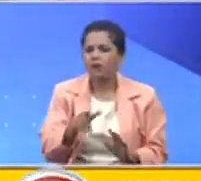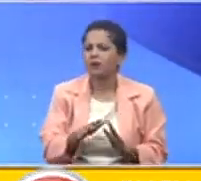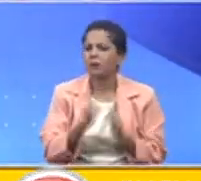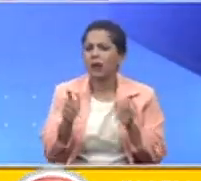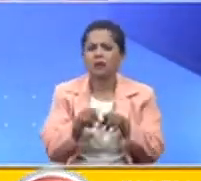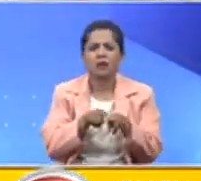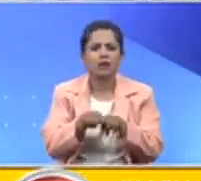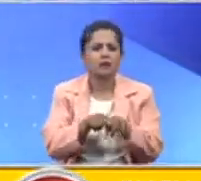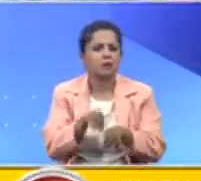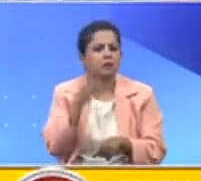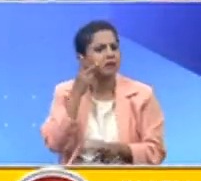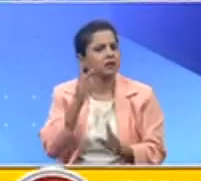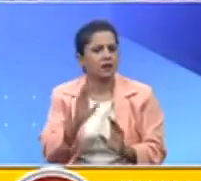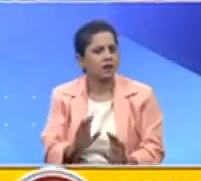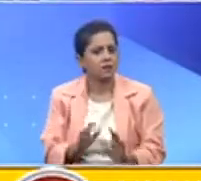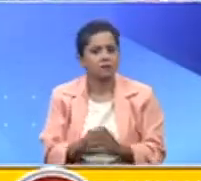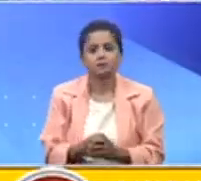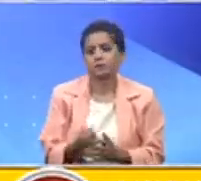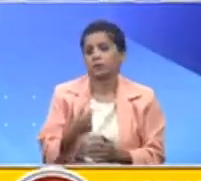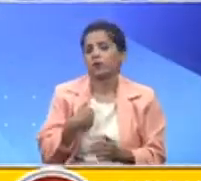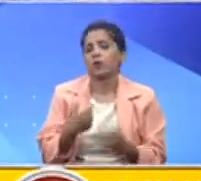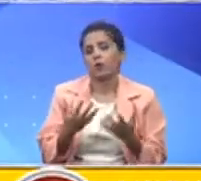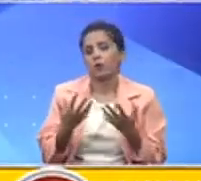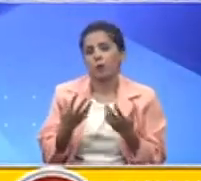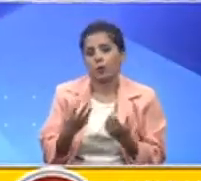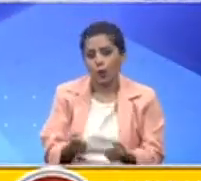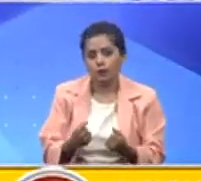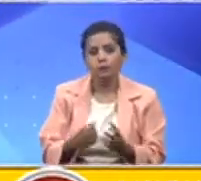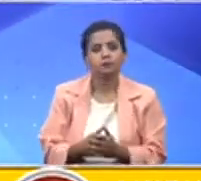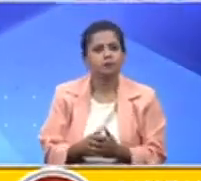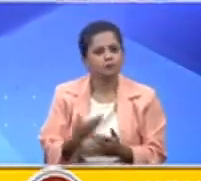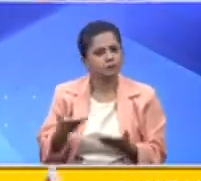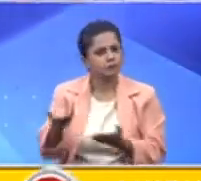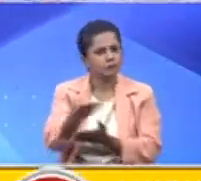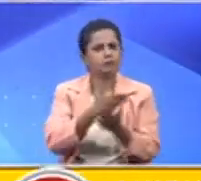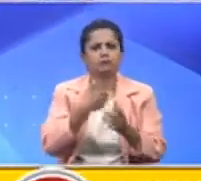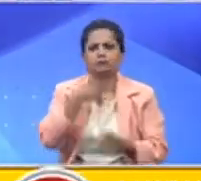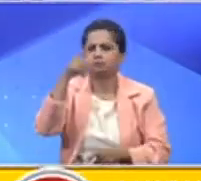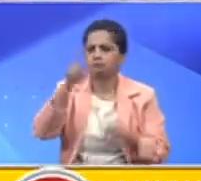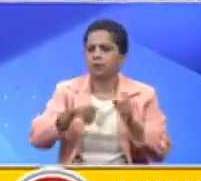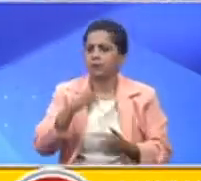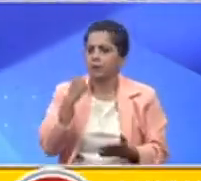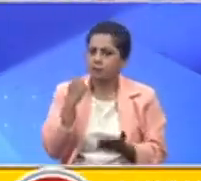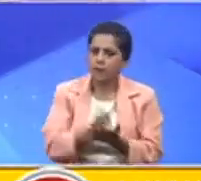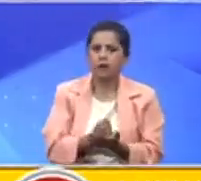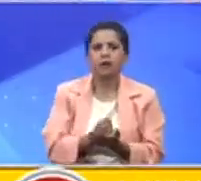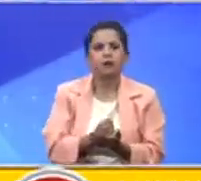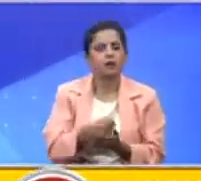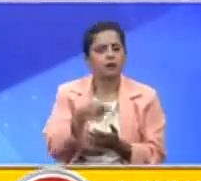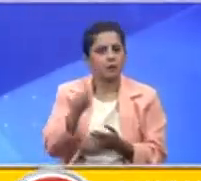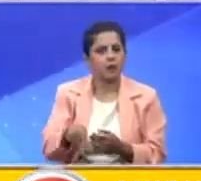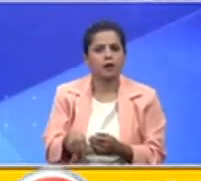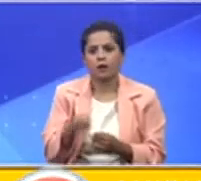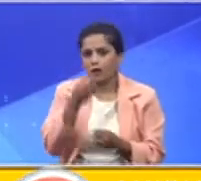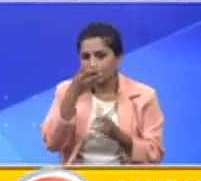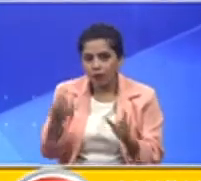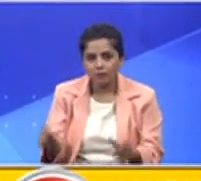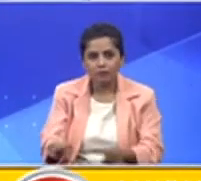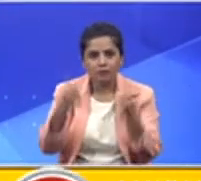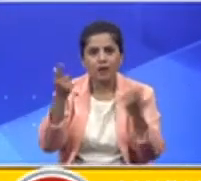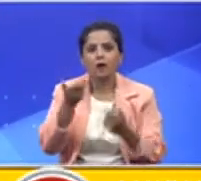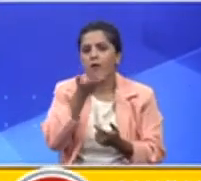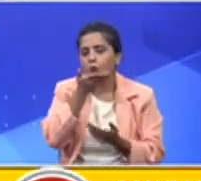उदारण है मैं चाहूंगा कि हम सब भी पैड लगाने और पानी